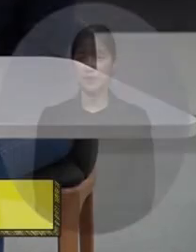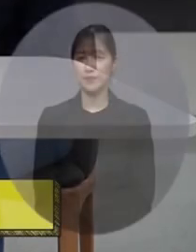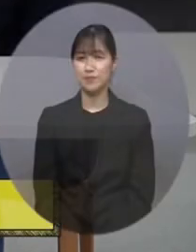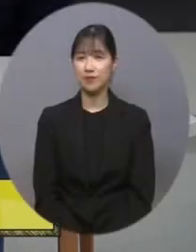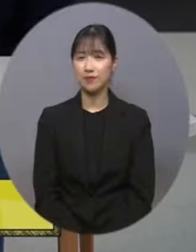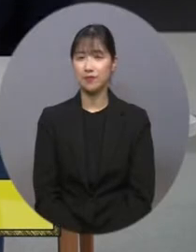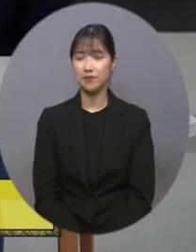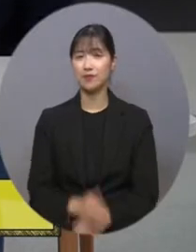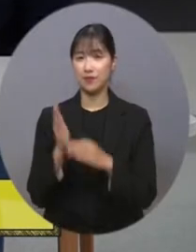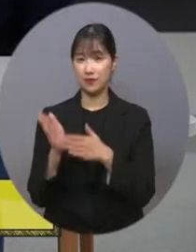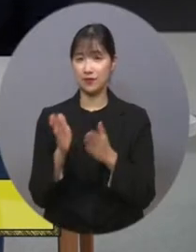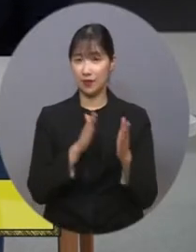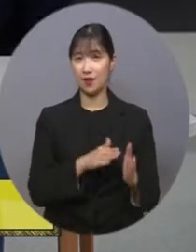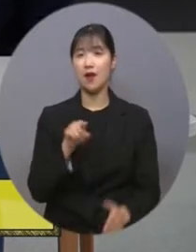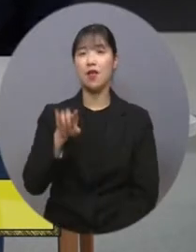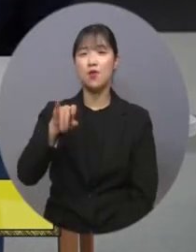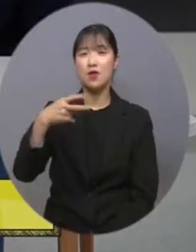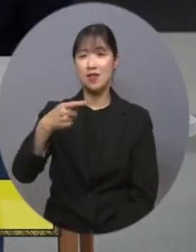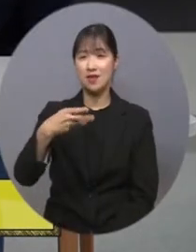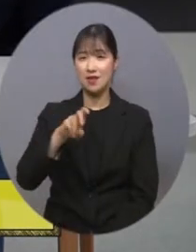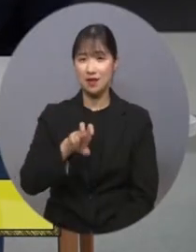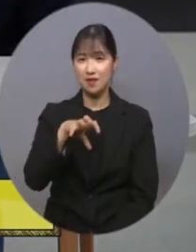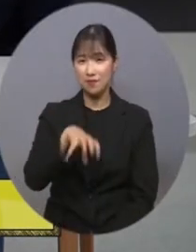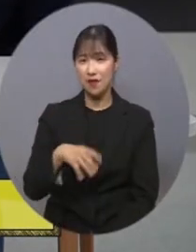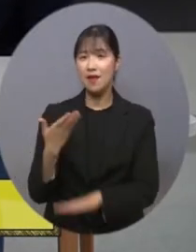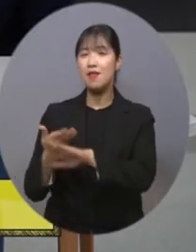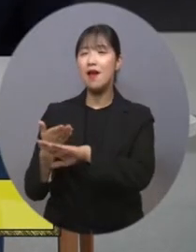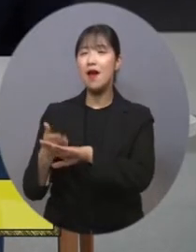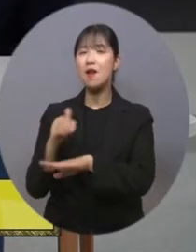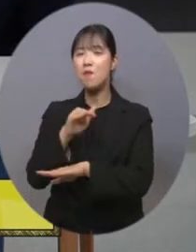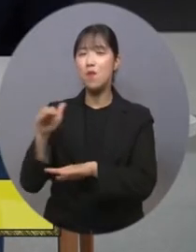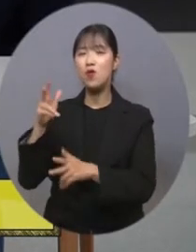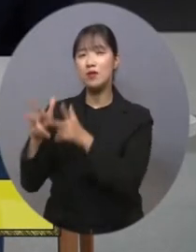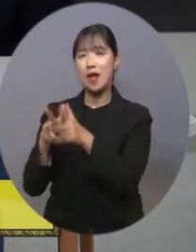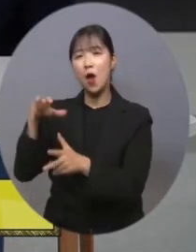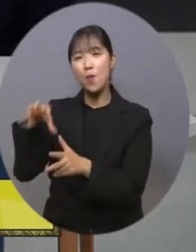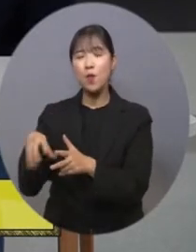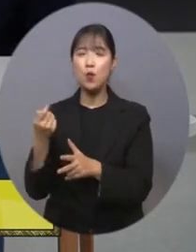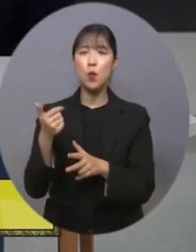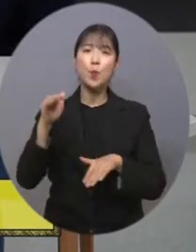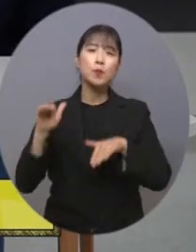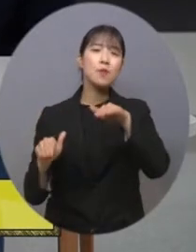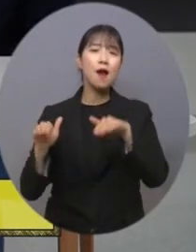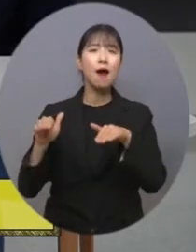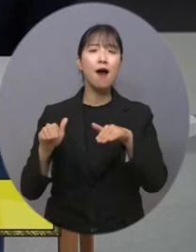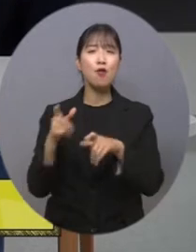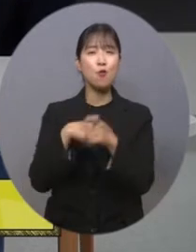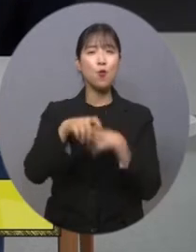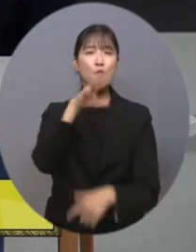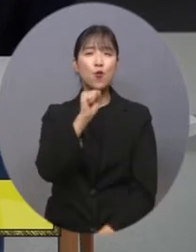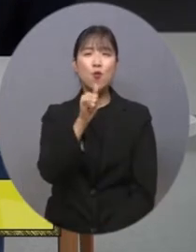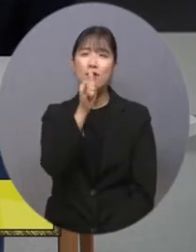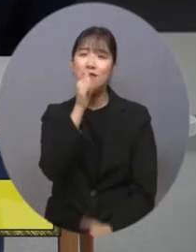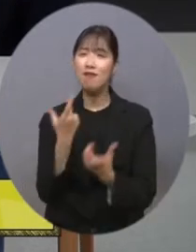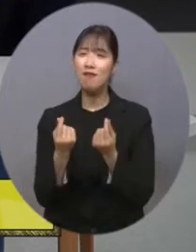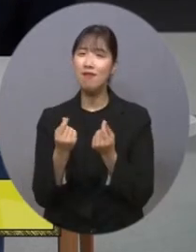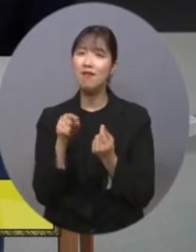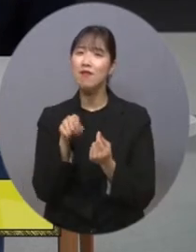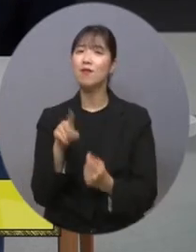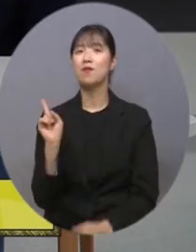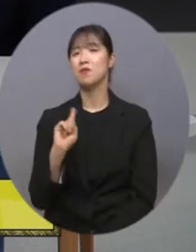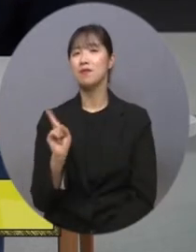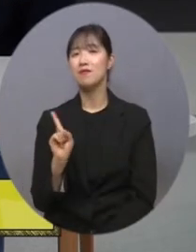그러면은 이제 위드림에서 타 표준 사업장이랑 또 차별점이 있을 거라고 생각이 되는데 어떤